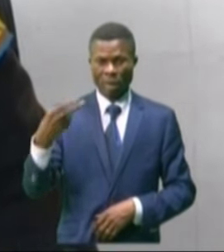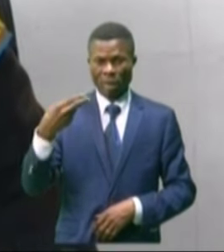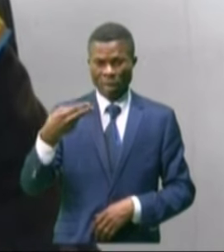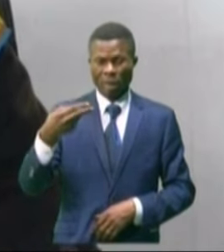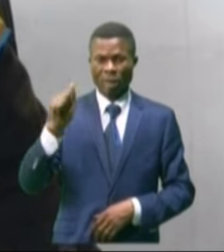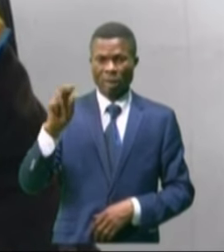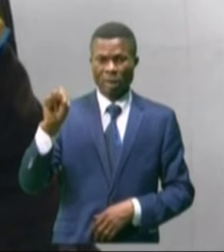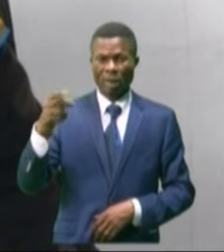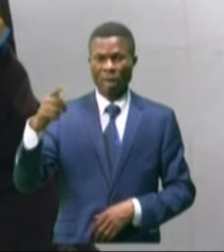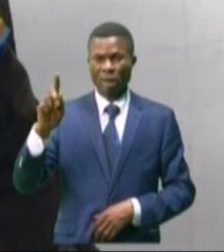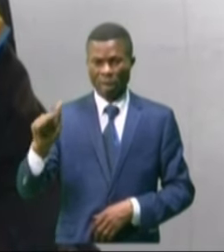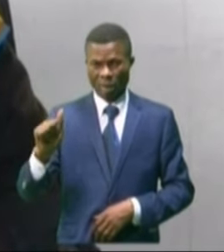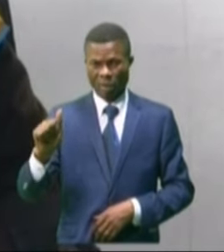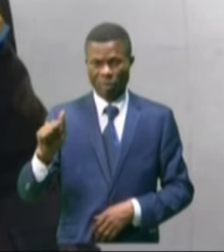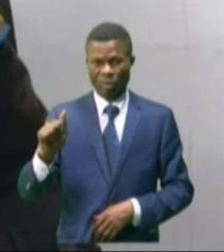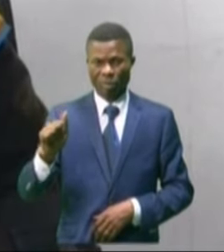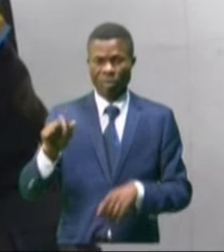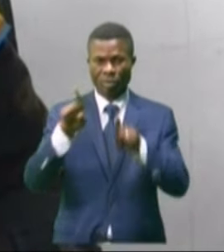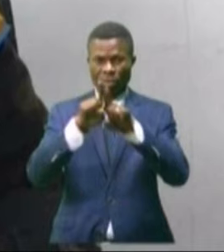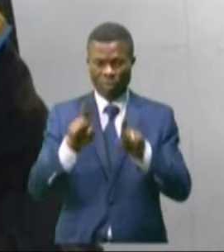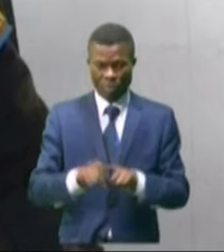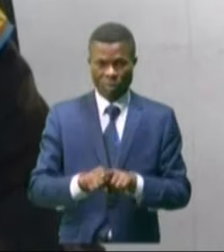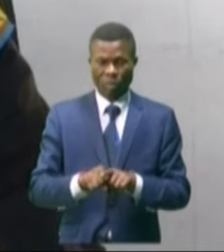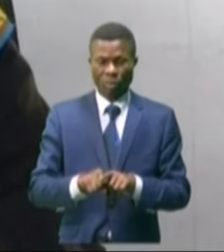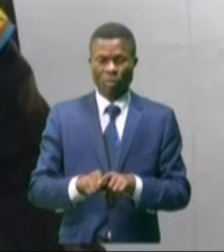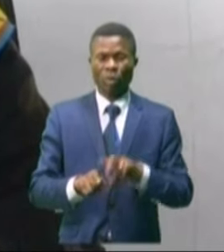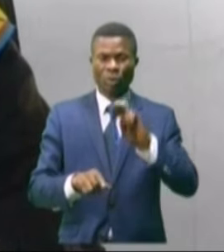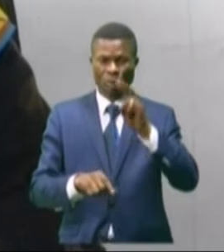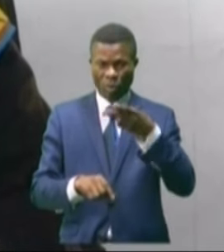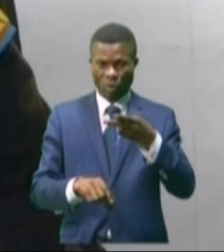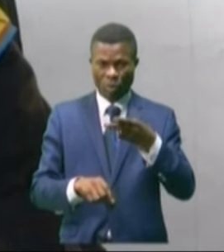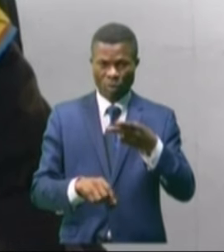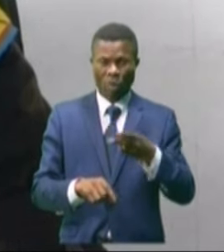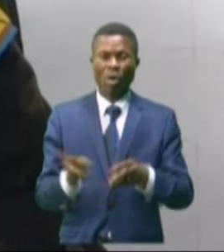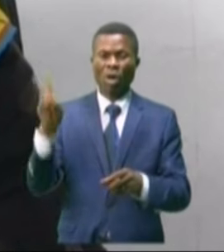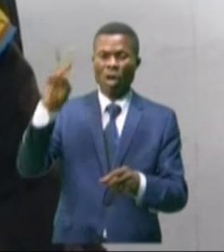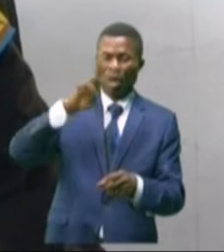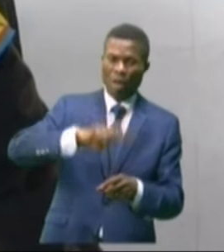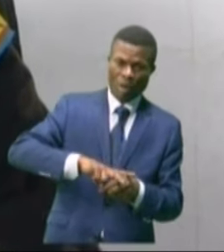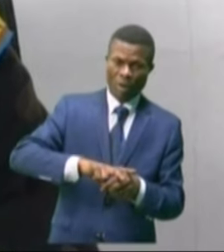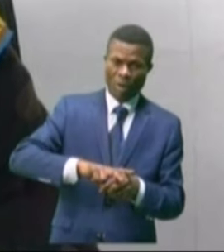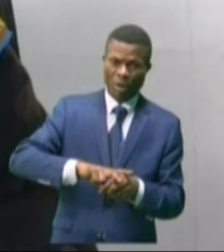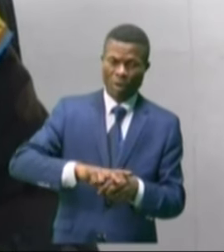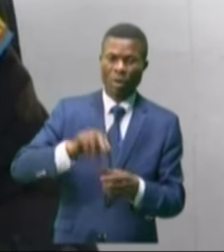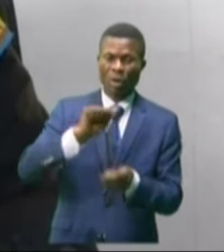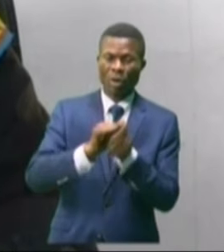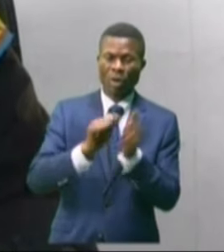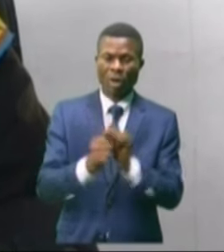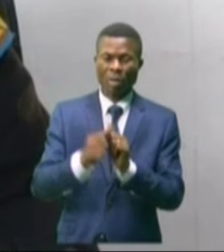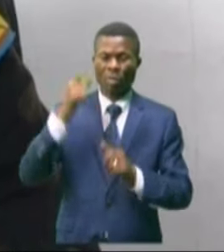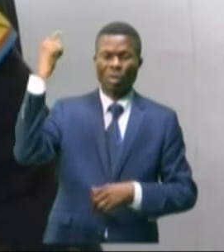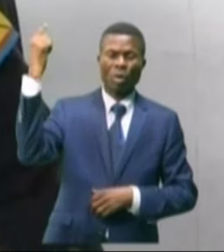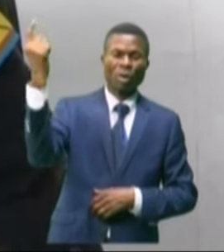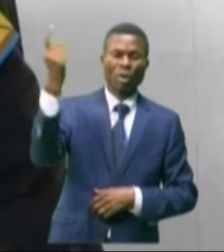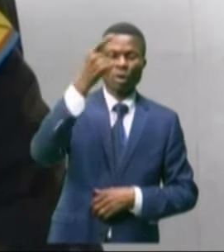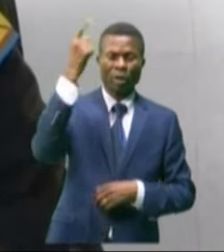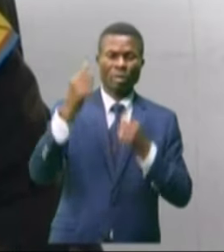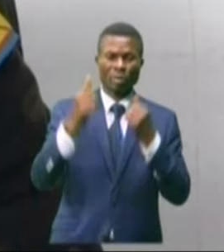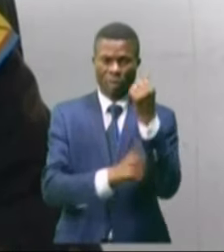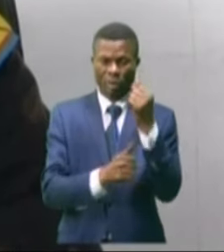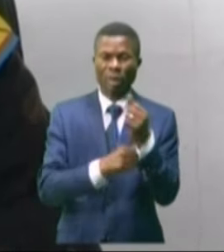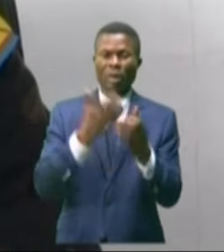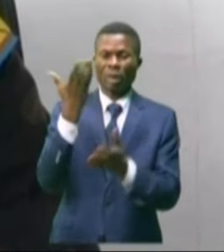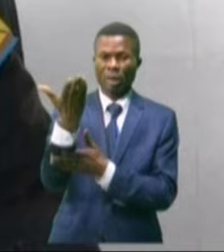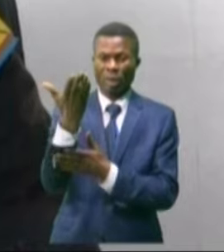Mokoto, et ce, en violation de la trêve humanitaire